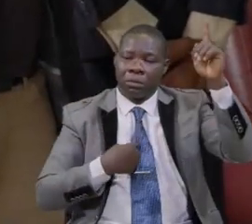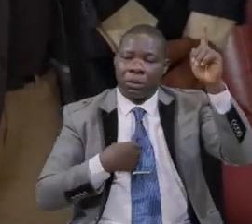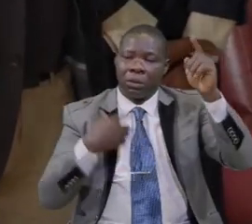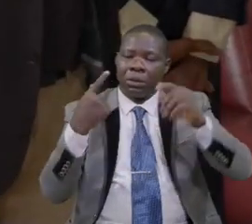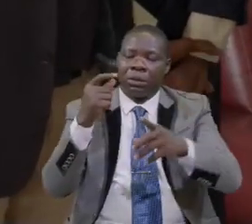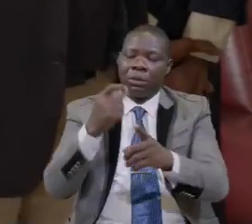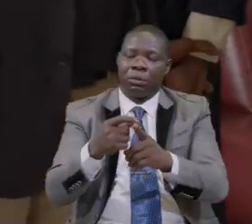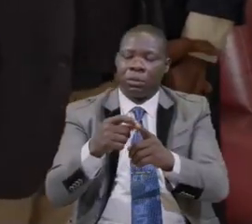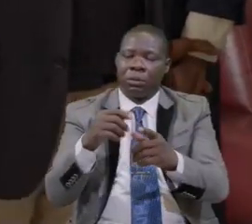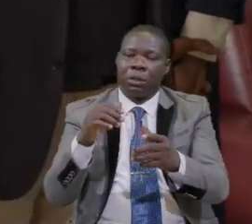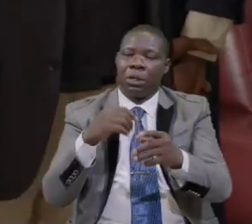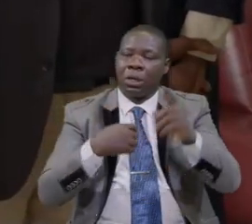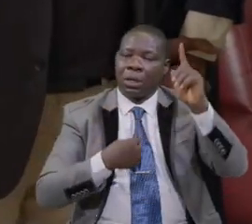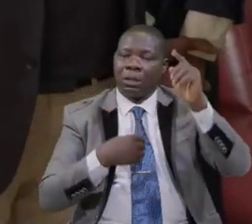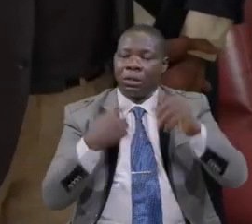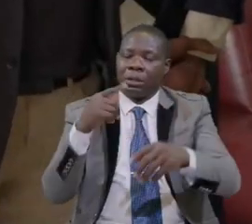fera les œuvres que je fais.